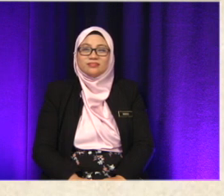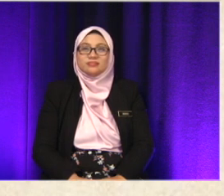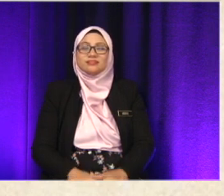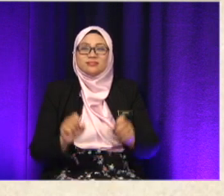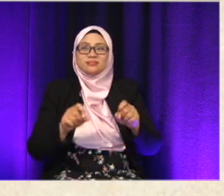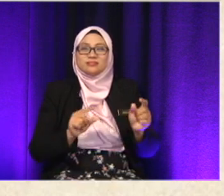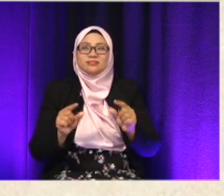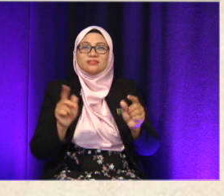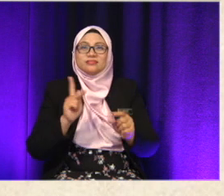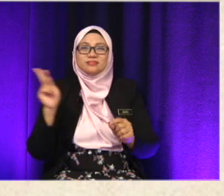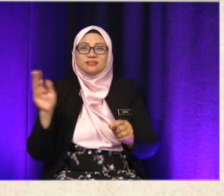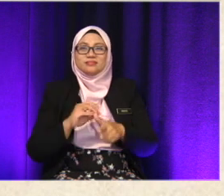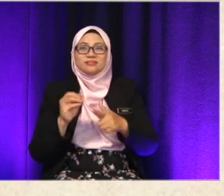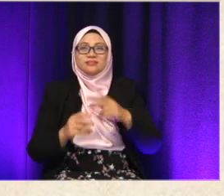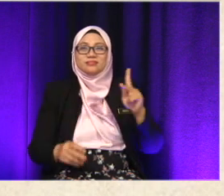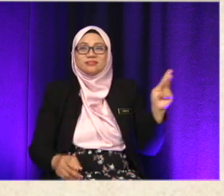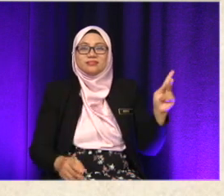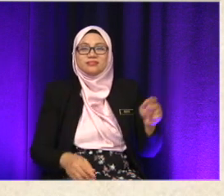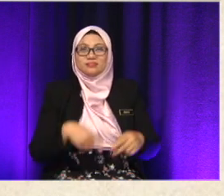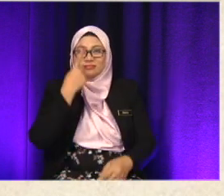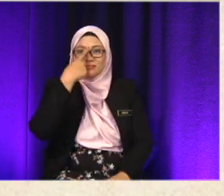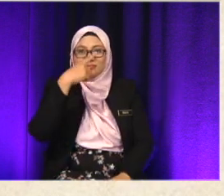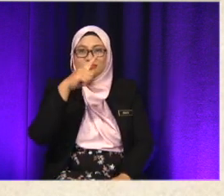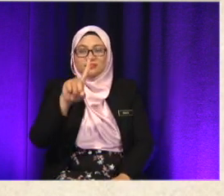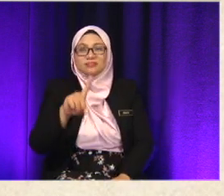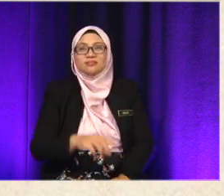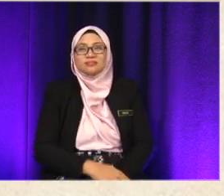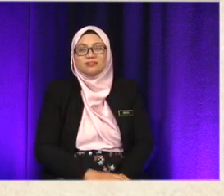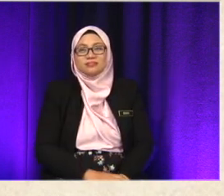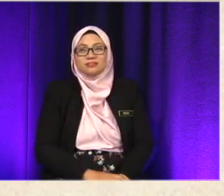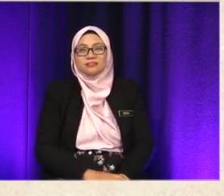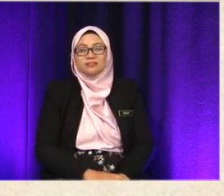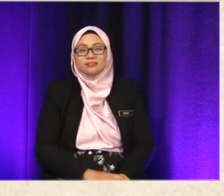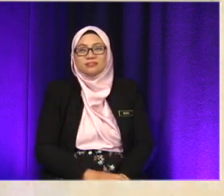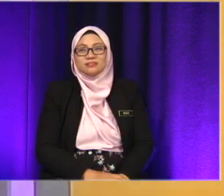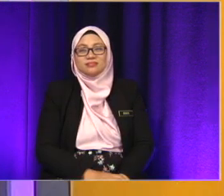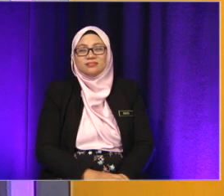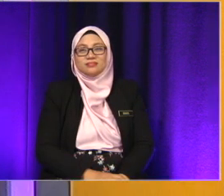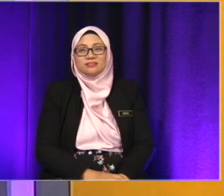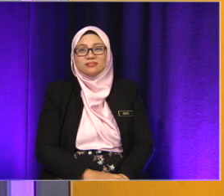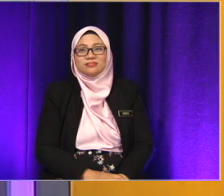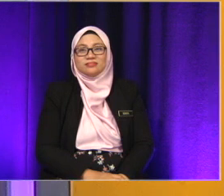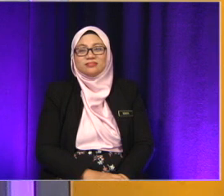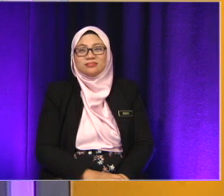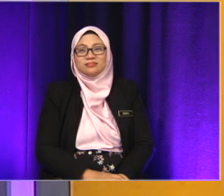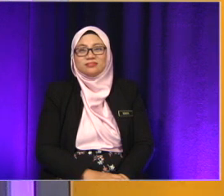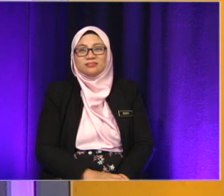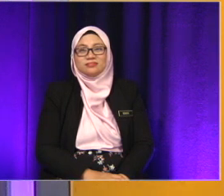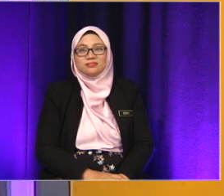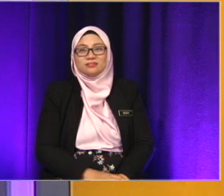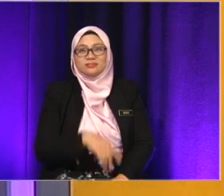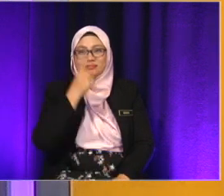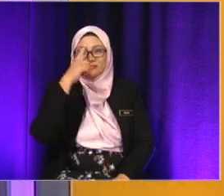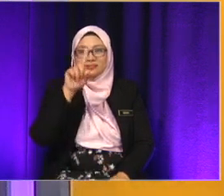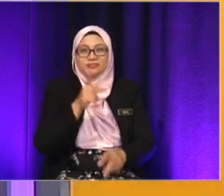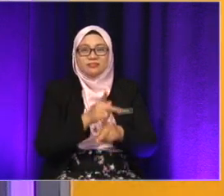kiri. Itu je. Ini adalah untuk clamping system. Ada clamp. Macam orang buat periuk ke buat apa, dia clamp.